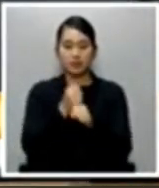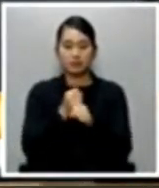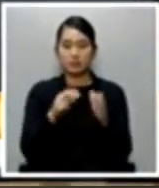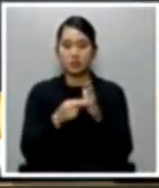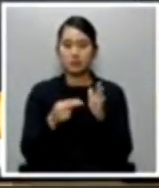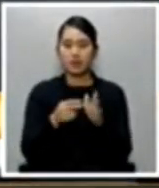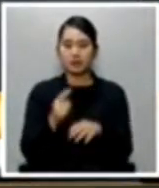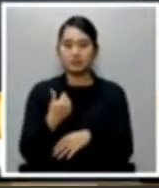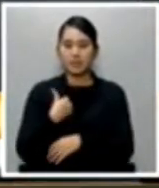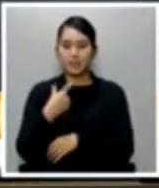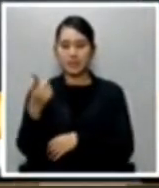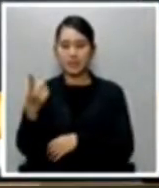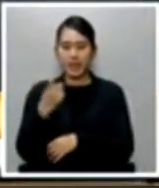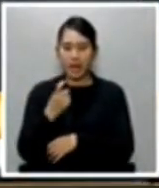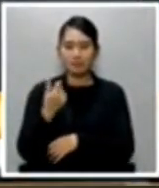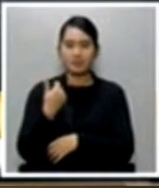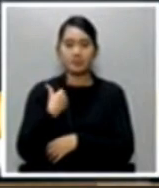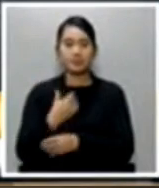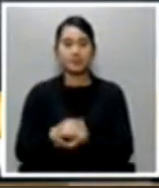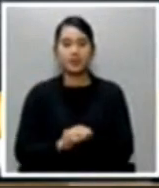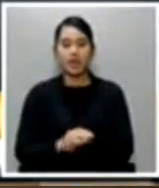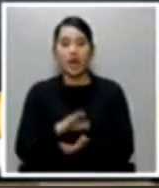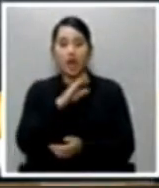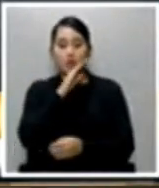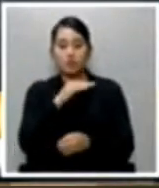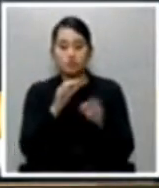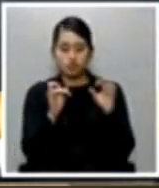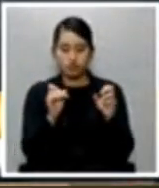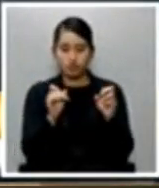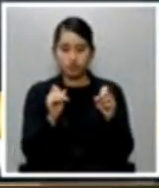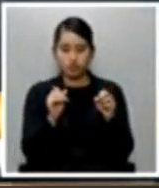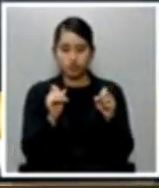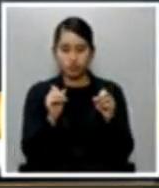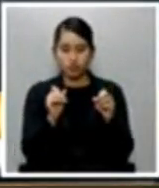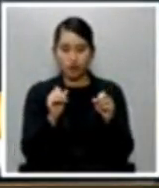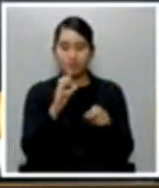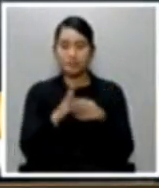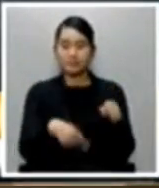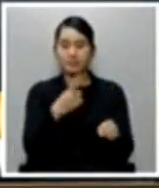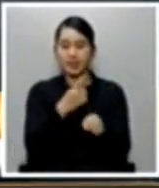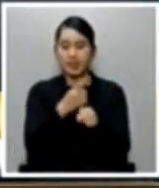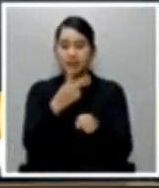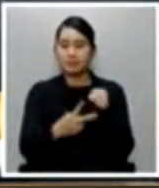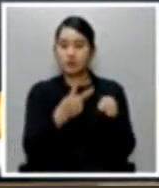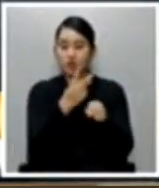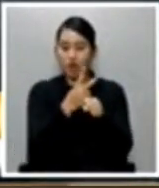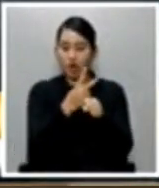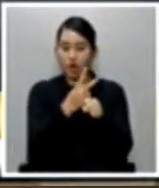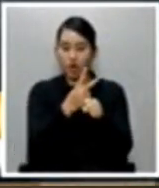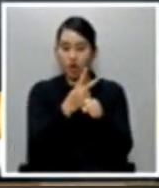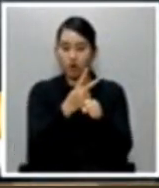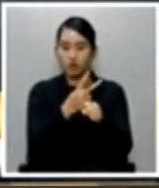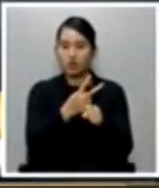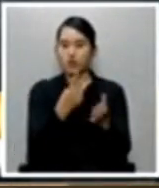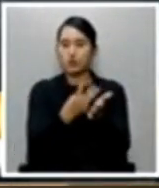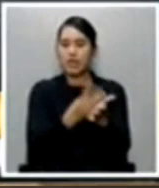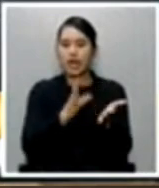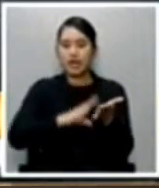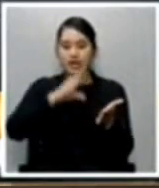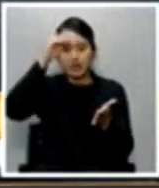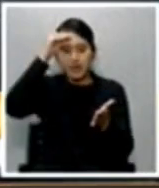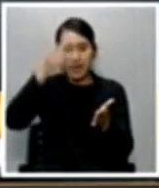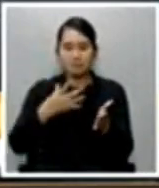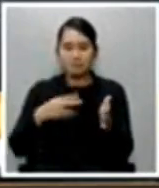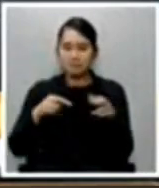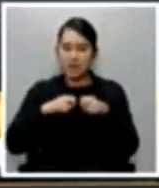เขาก็มีคำถามกลับว่าถ้าหากตอนสอบเข้า2ปีแรกยังไม่ระบุว่าอยู่สาขาอะไรแล้วมันจะไป